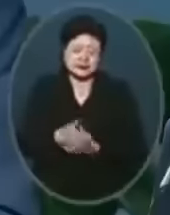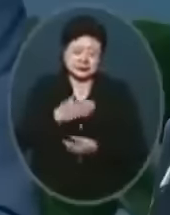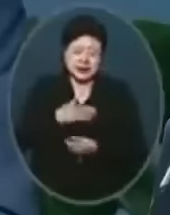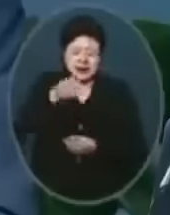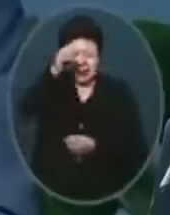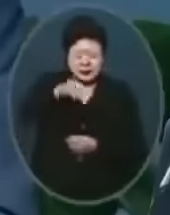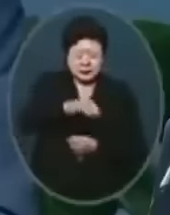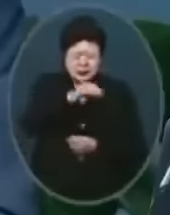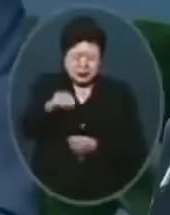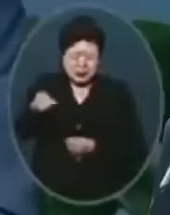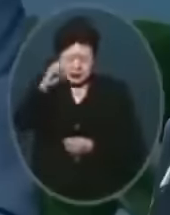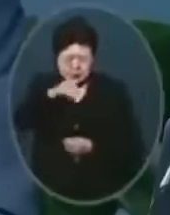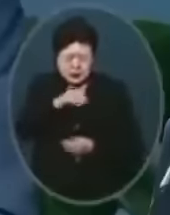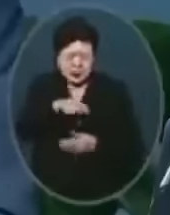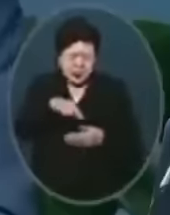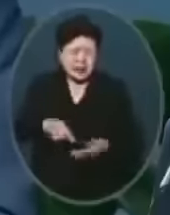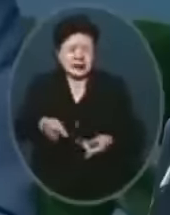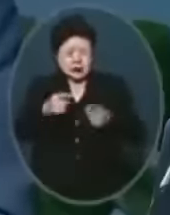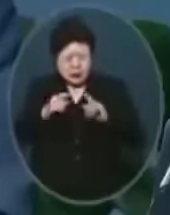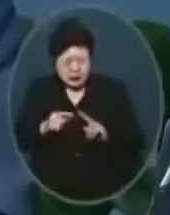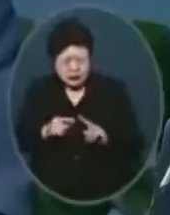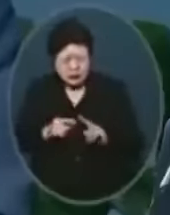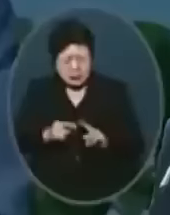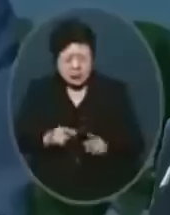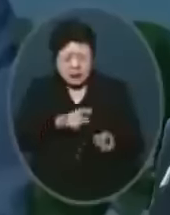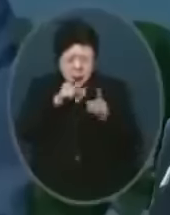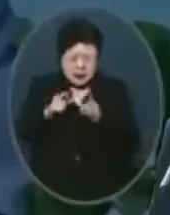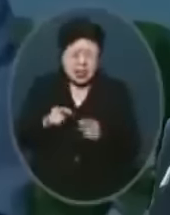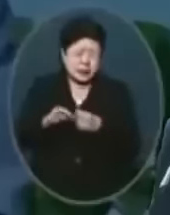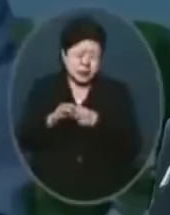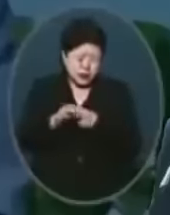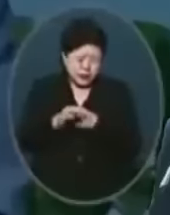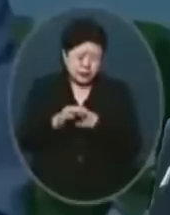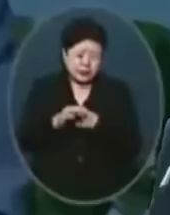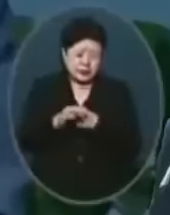내가 십자가 안에, 십자가 내 안에 돌아서 사는